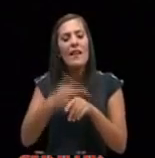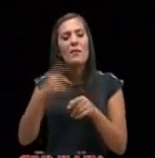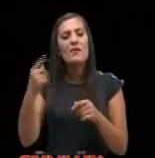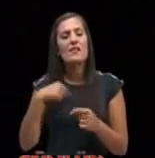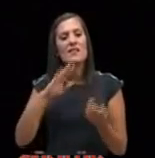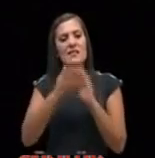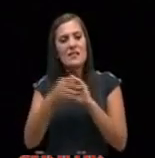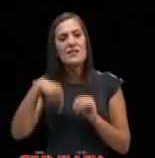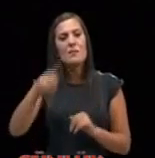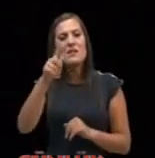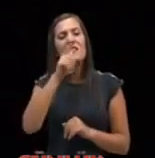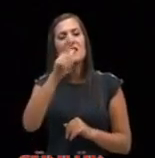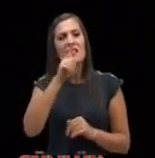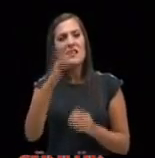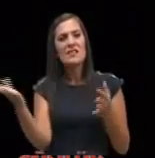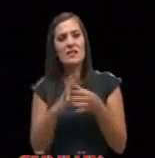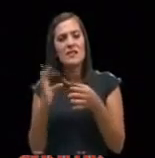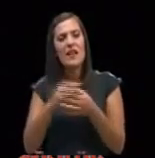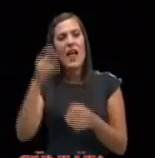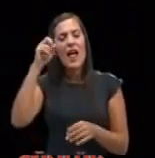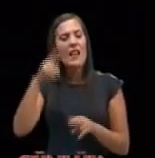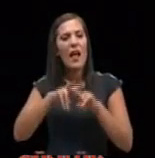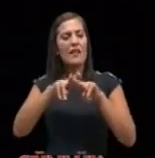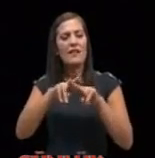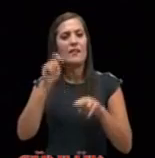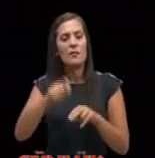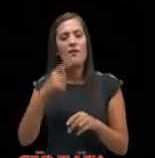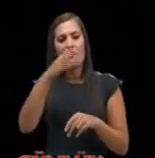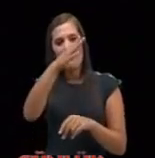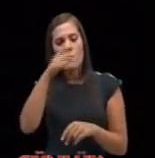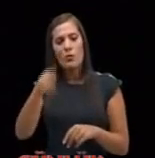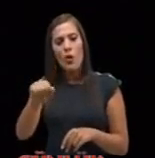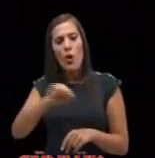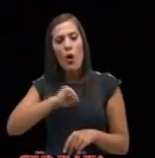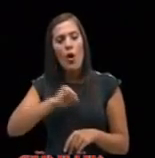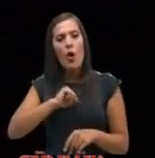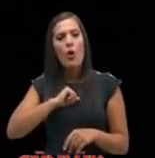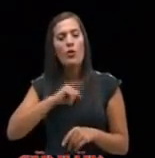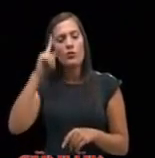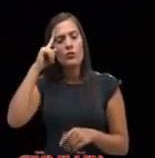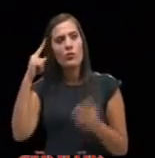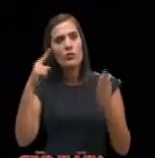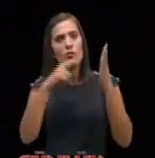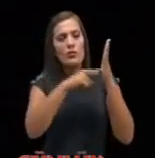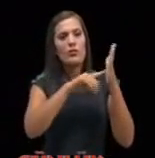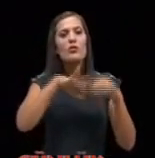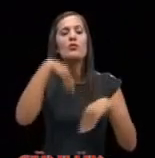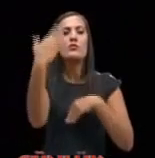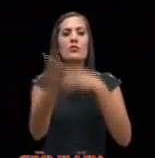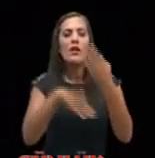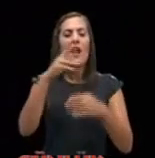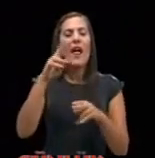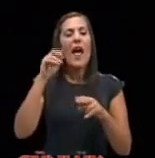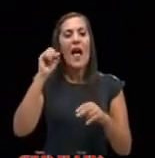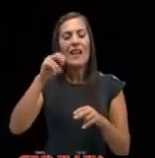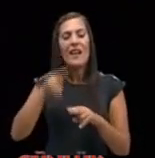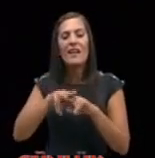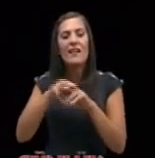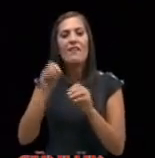hassasiyet penceresi adını verdiği ve acı verici anıların belirli reseptör proteinler halinde yaratıldığı bir bölge keşfedilmiş. Söz